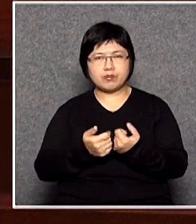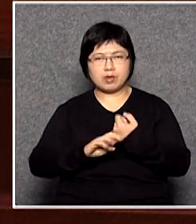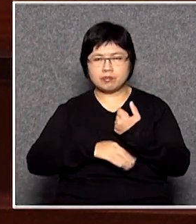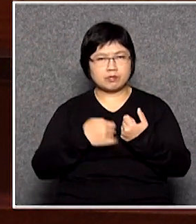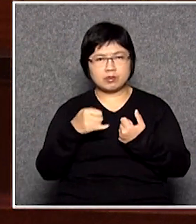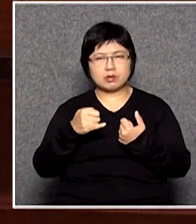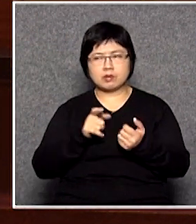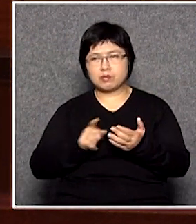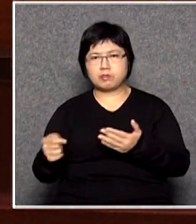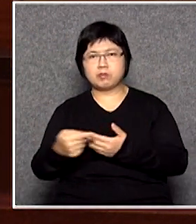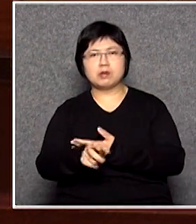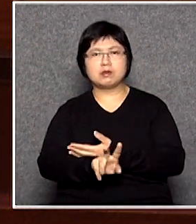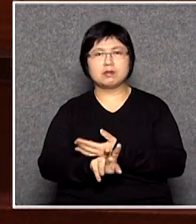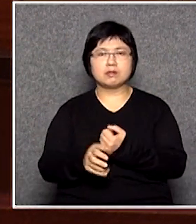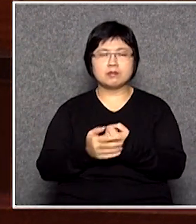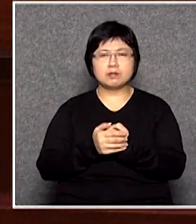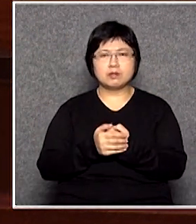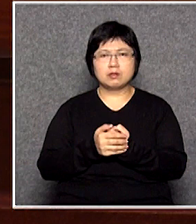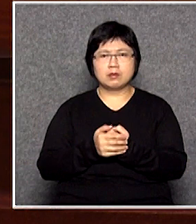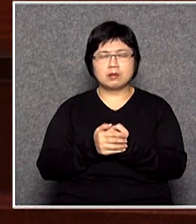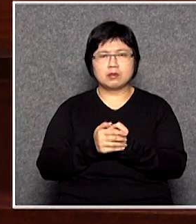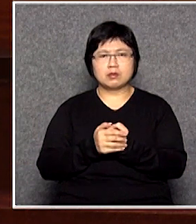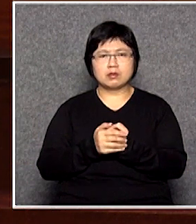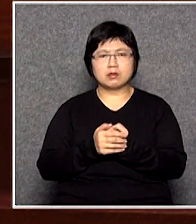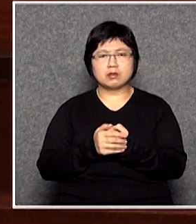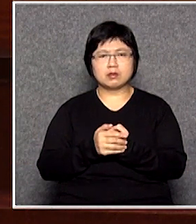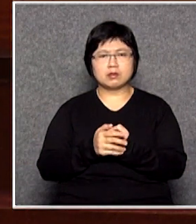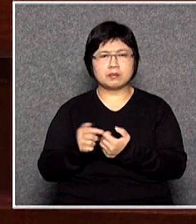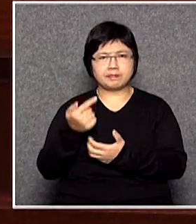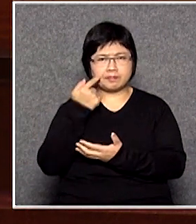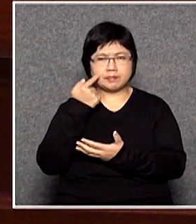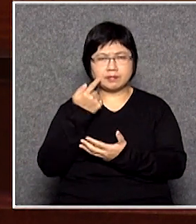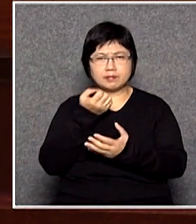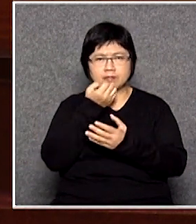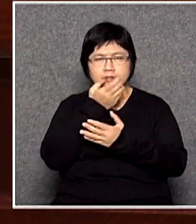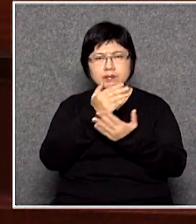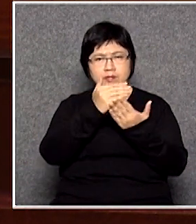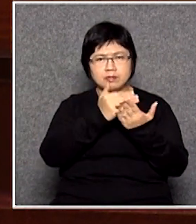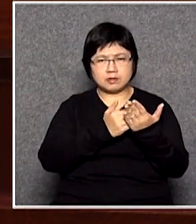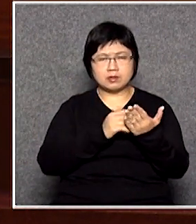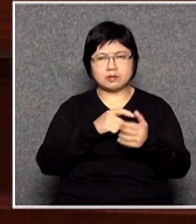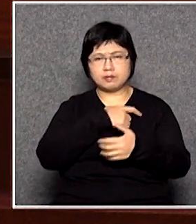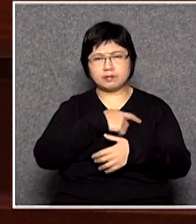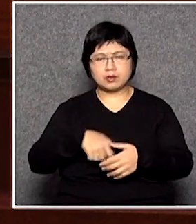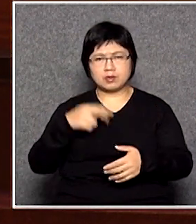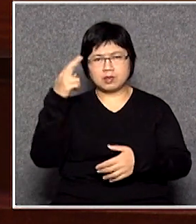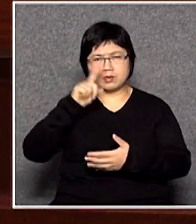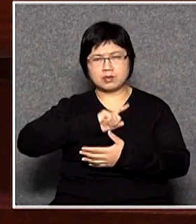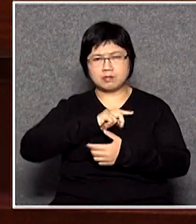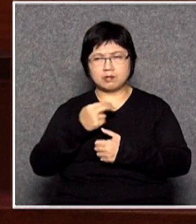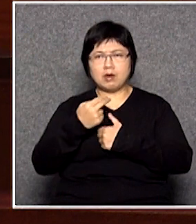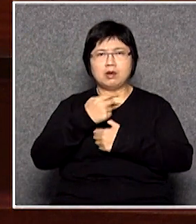你兜個圈一樣嘅啫嘛，係咪？反而一個嚴謹的申報制度，能夠令議員不時自我警